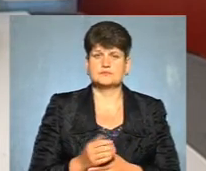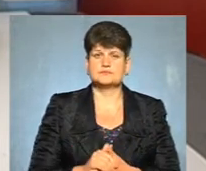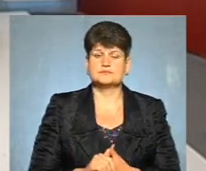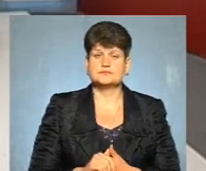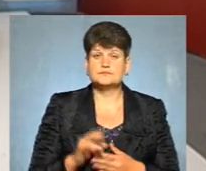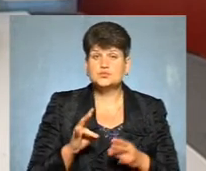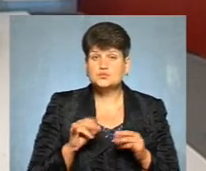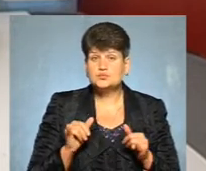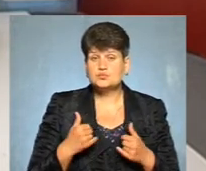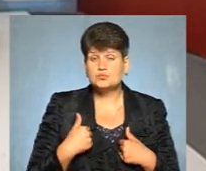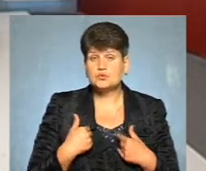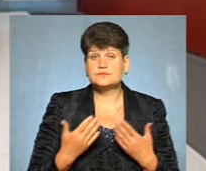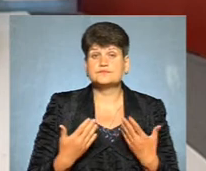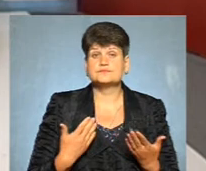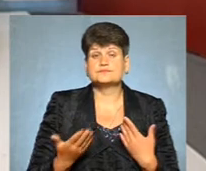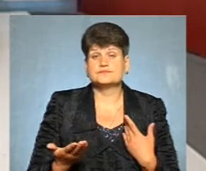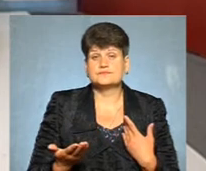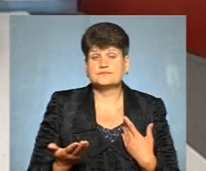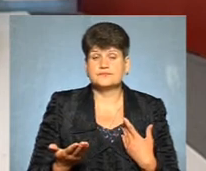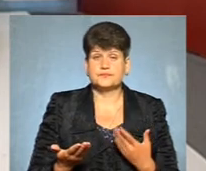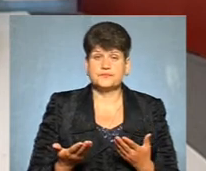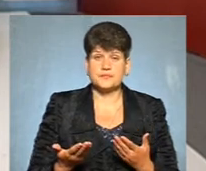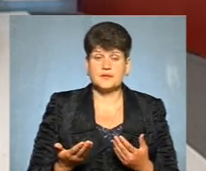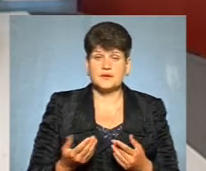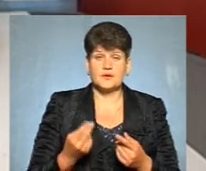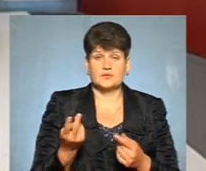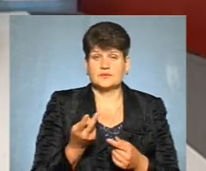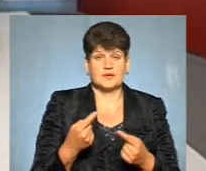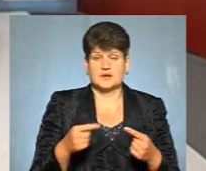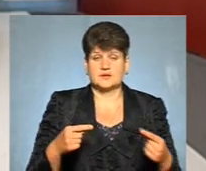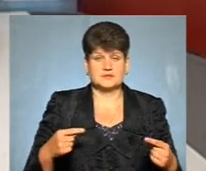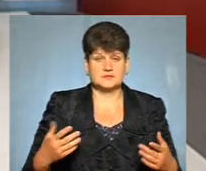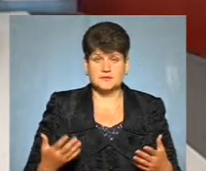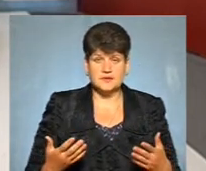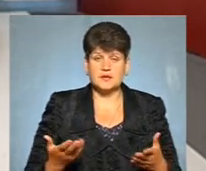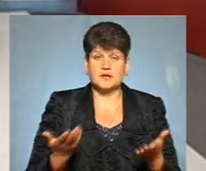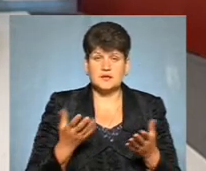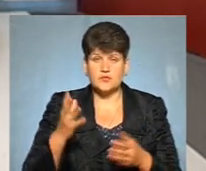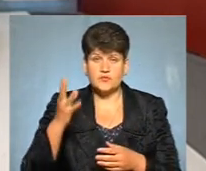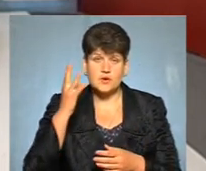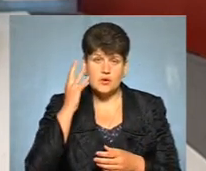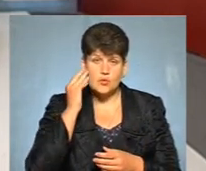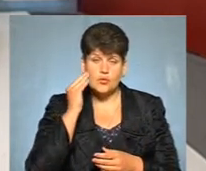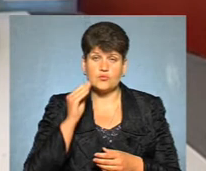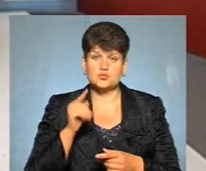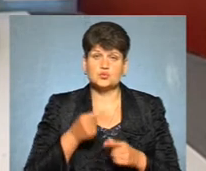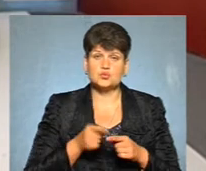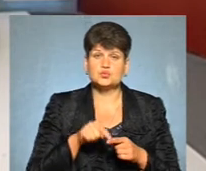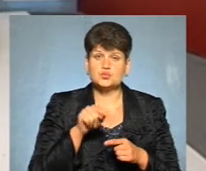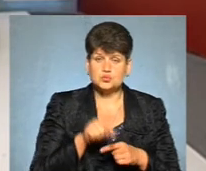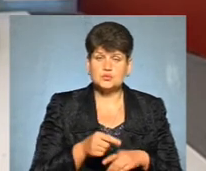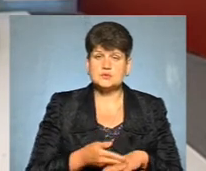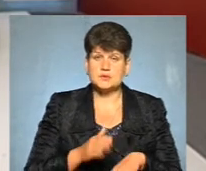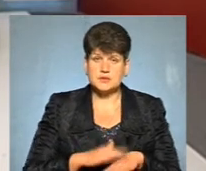Ну, моє ставлення, воно є двояке, але враховуючи ту складність